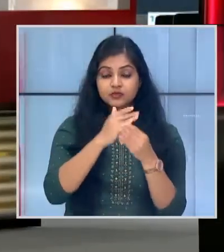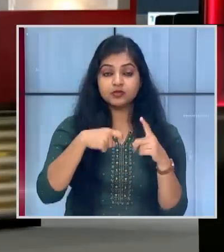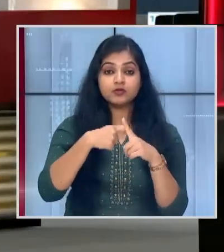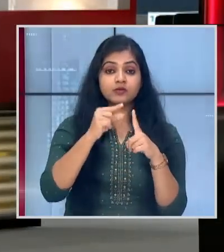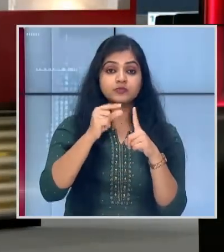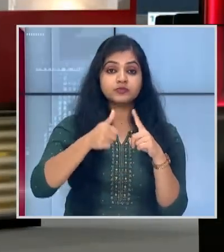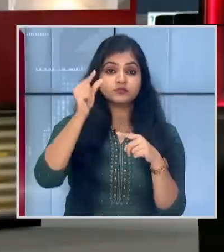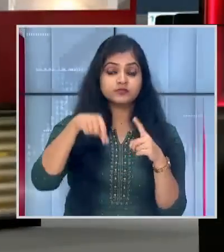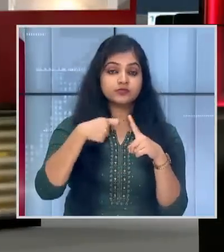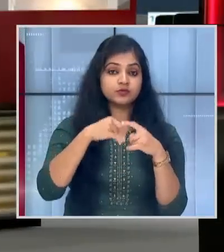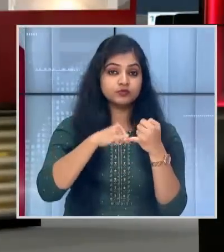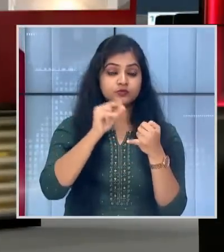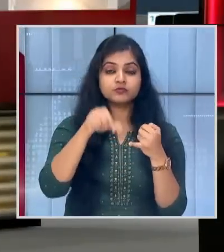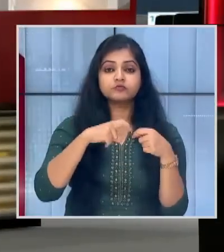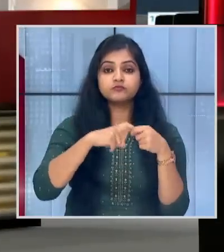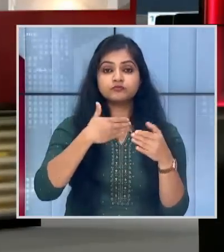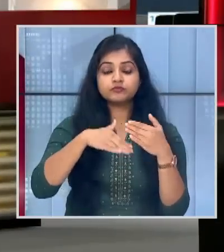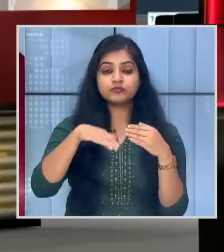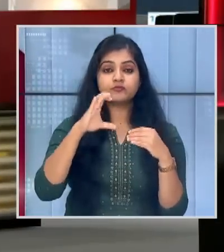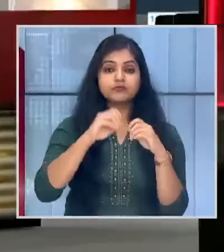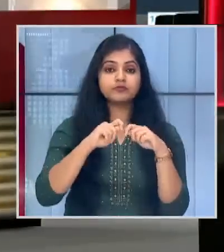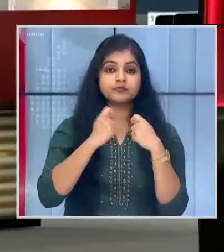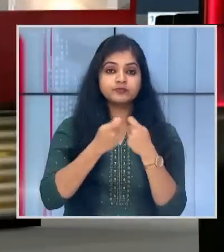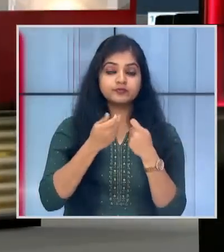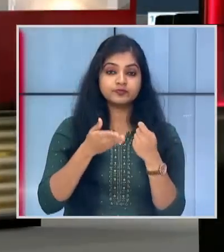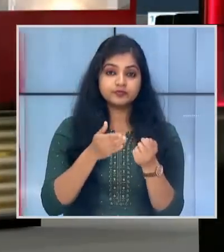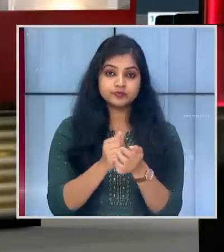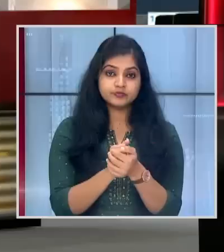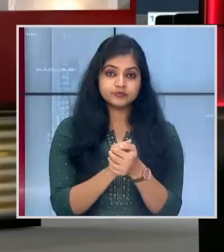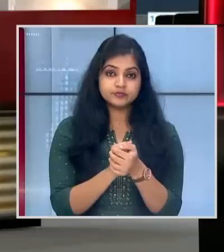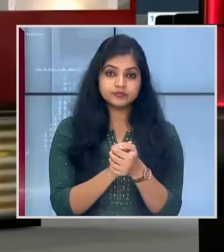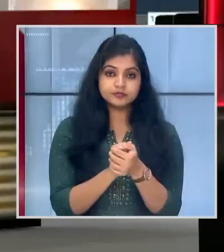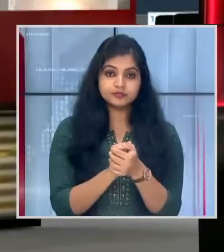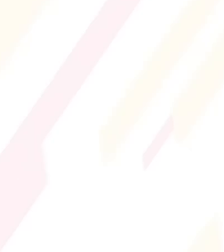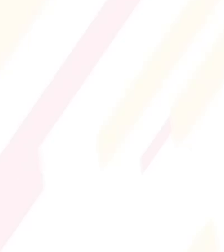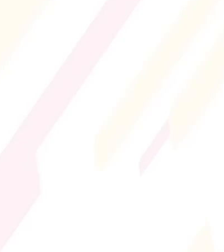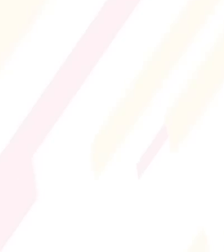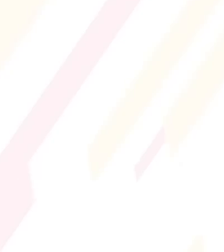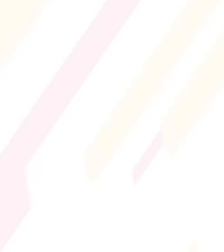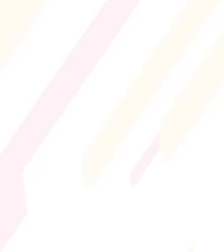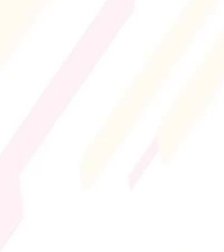അധ്യക്ഷൻ കെ സുധാകരനെ ചോദ്യം ചെയ്യുകയാണ് ക്രൈംബ്രാഞ്ച്. വിവരങ്ങളാണ് ശ്രീജിത് ശ്രീകുമാരൻ നൽകിയത്.